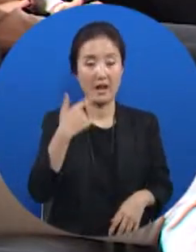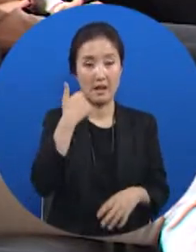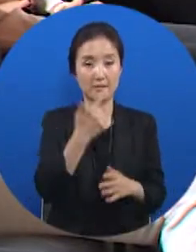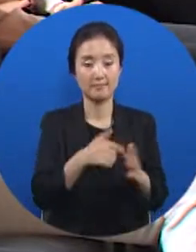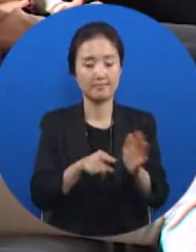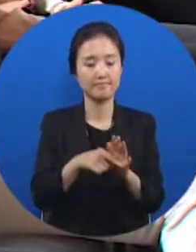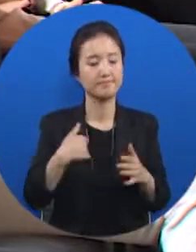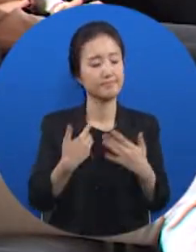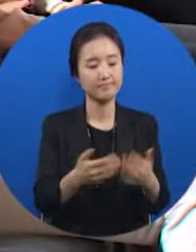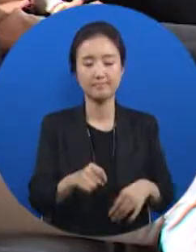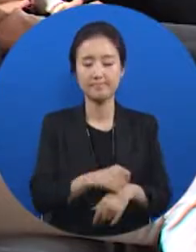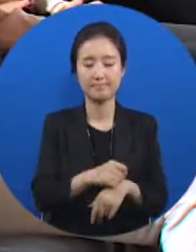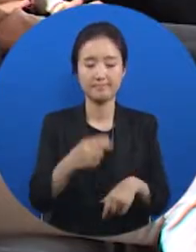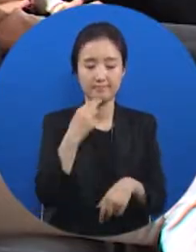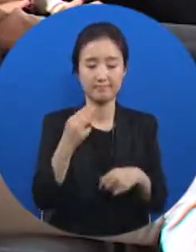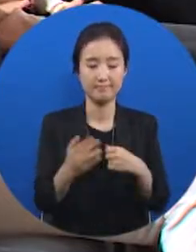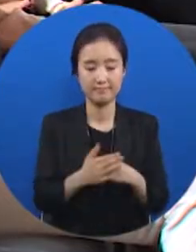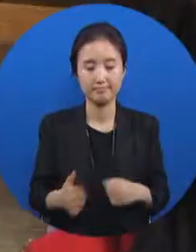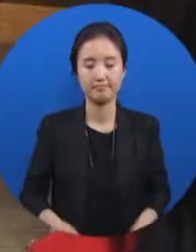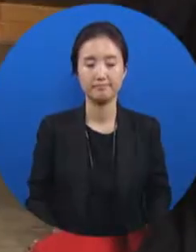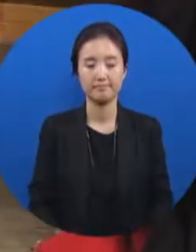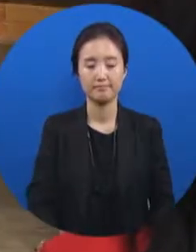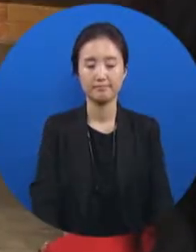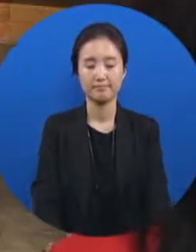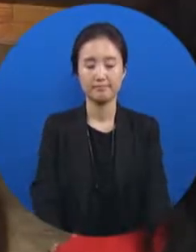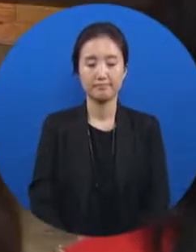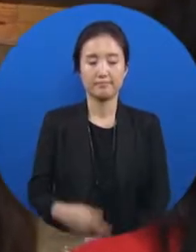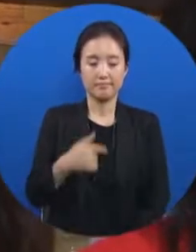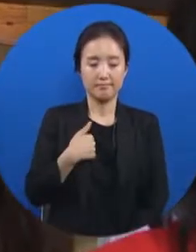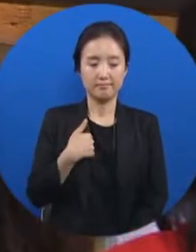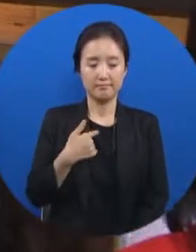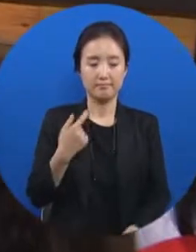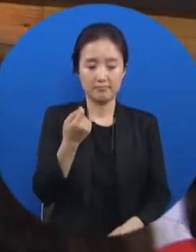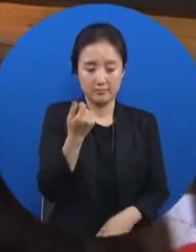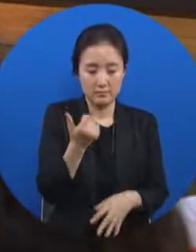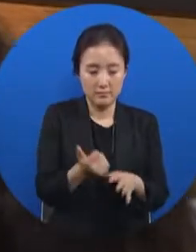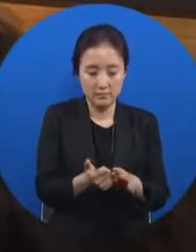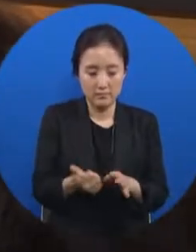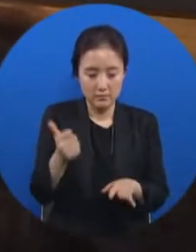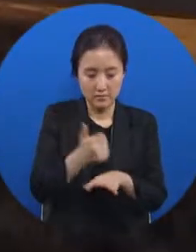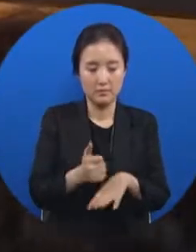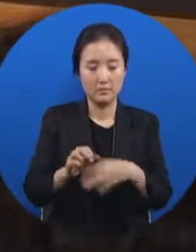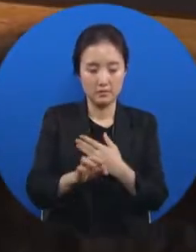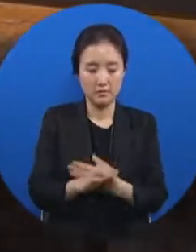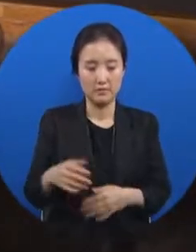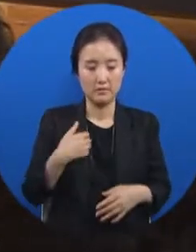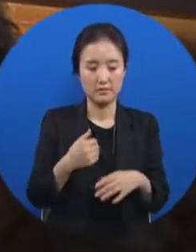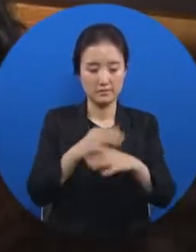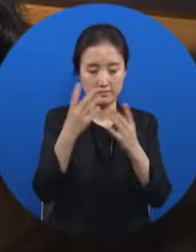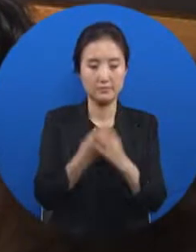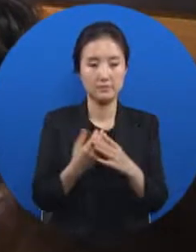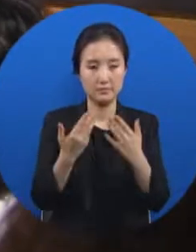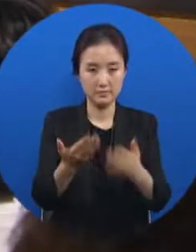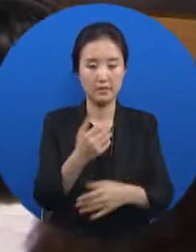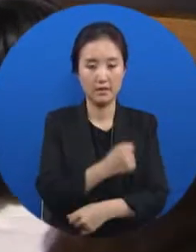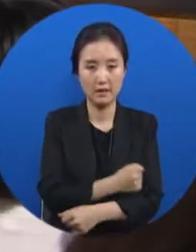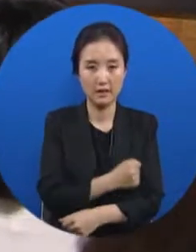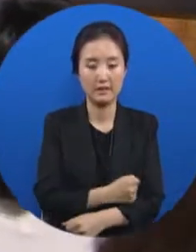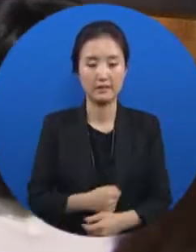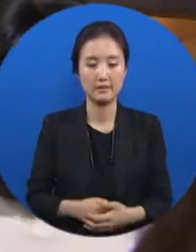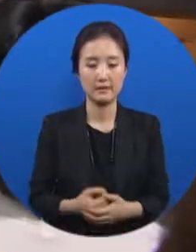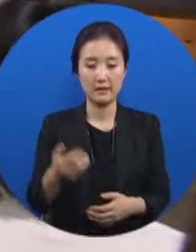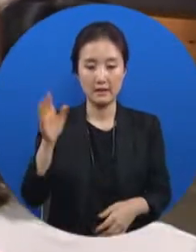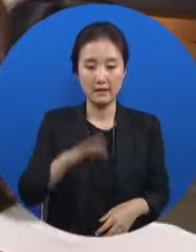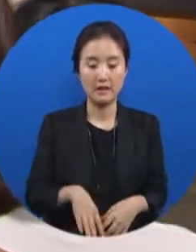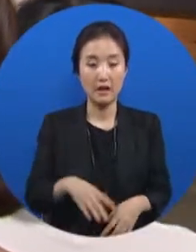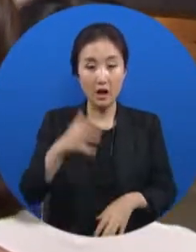없어요. 늘 그랬어요. 아버지, 제가 조금만 성공하면 해드릴게요. 조금만 성공하면 해드릴게요. 하지만